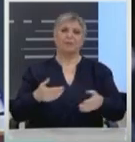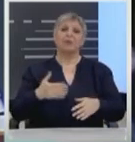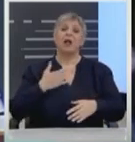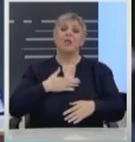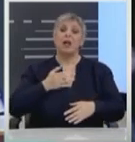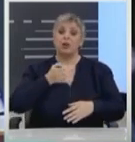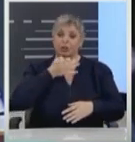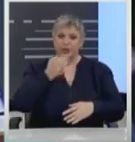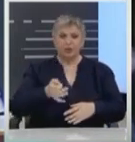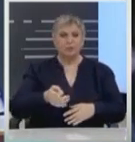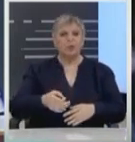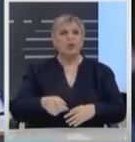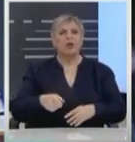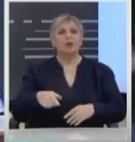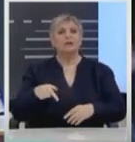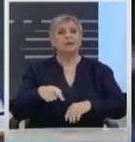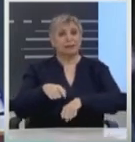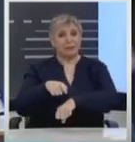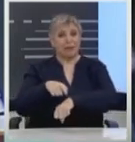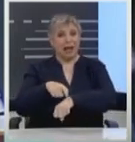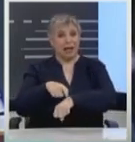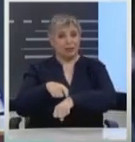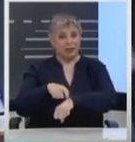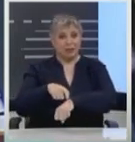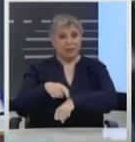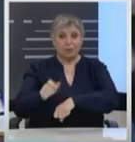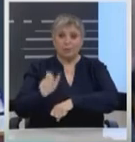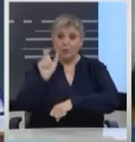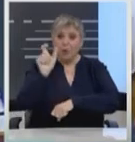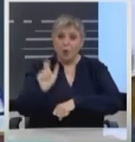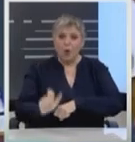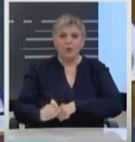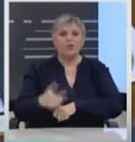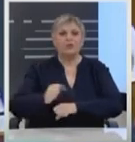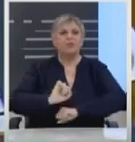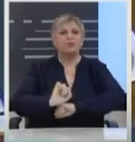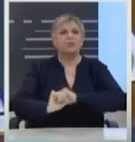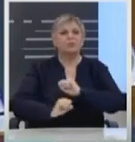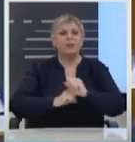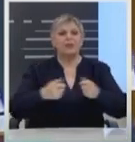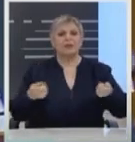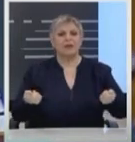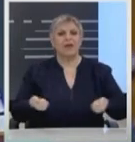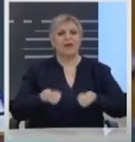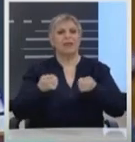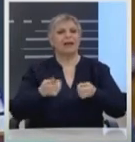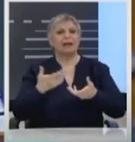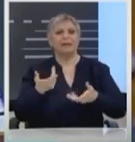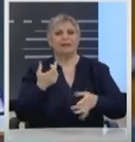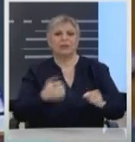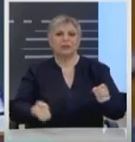διεκδικείτε, ματέως κατά τη γνώμη μου, σας εξήγησα τον λόγο πριν, να κυβερνήσετε ξανά τη χώρα.